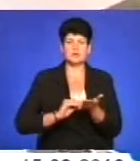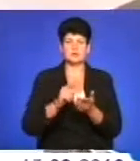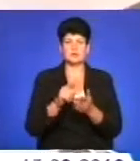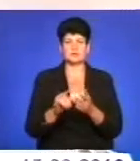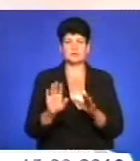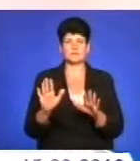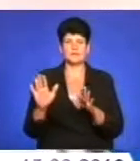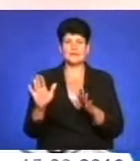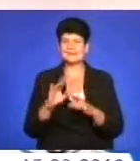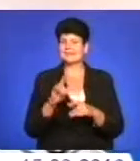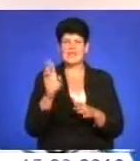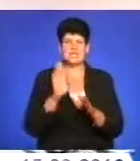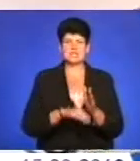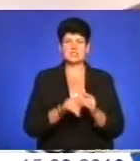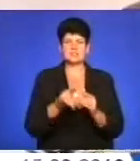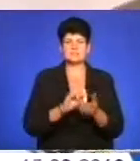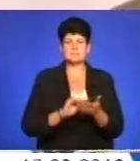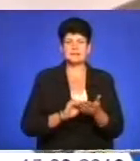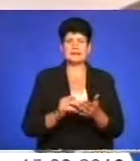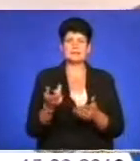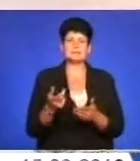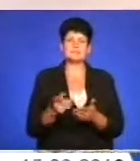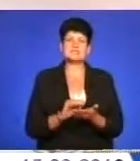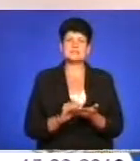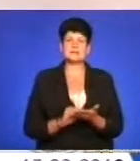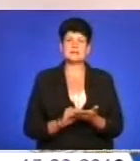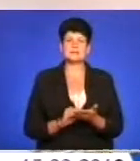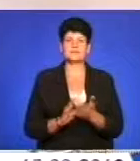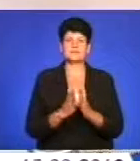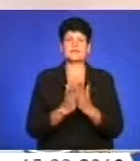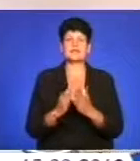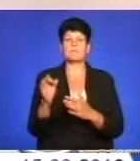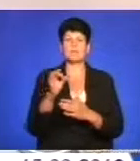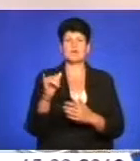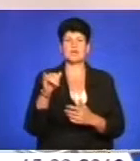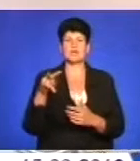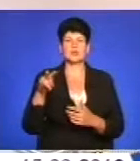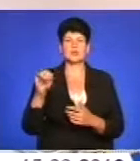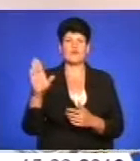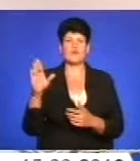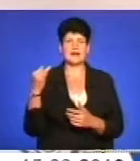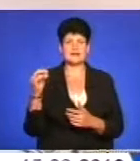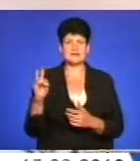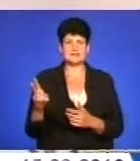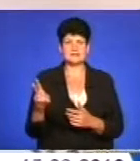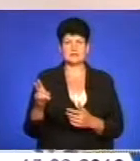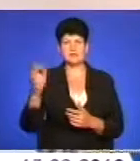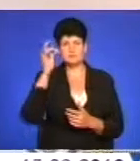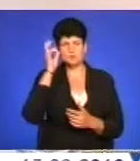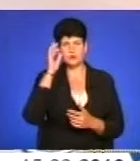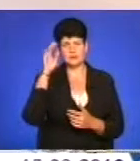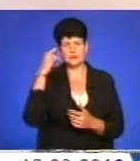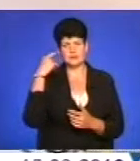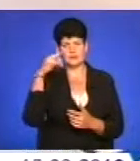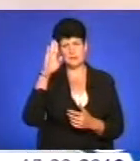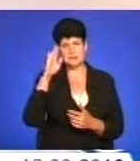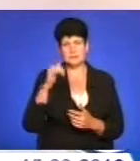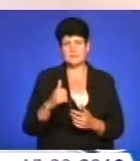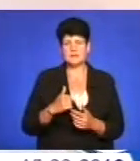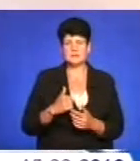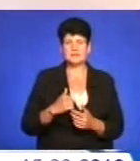ніж письменники, які писали книги про Іловайськ на спогадах бійців. Книга